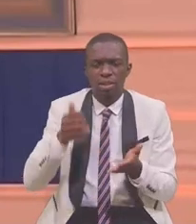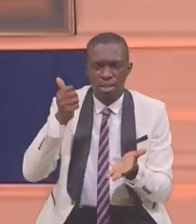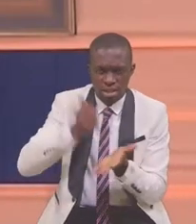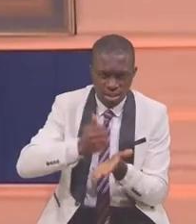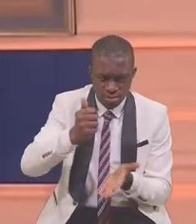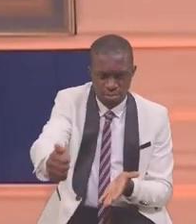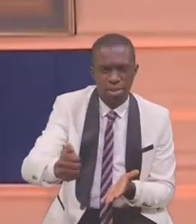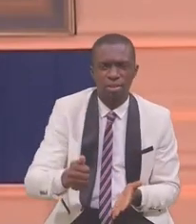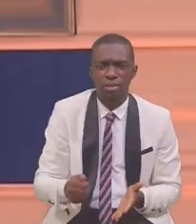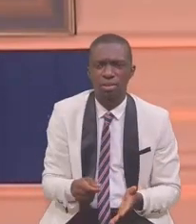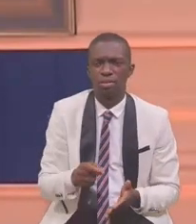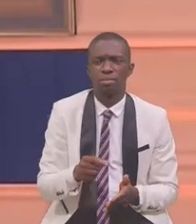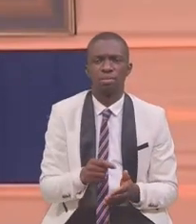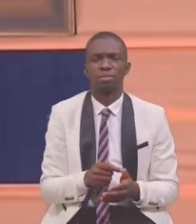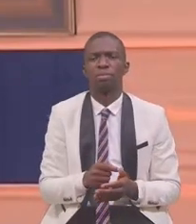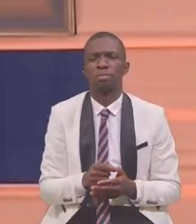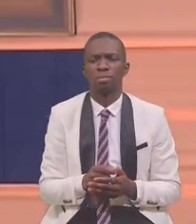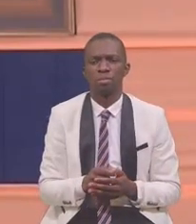vous.